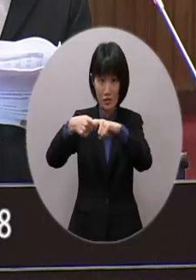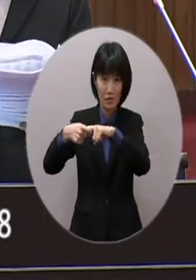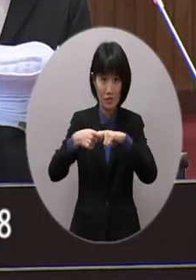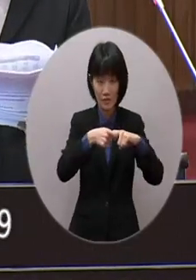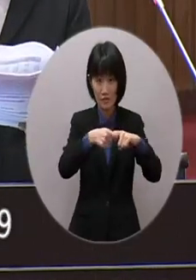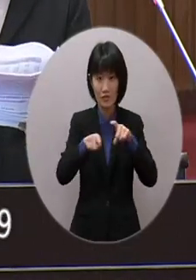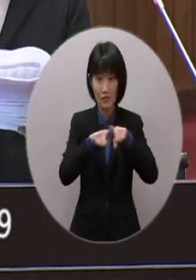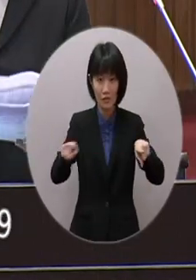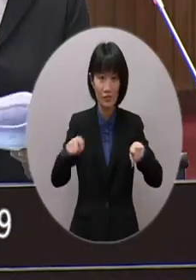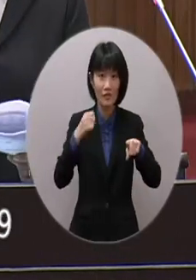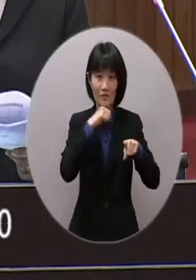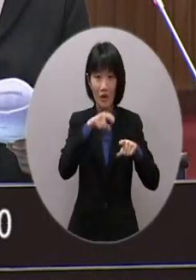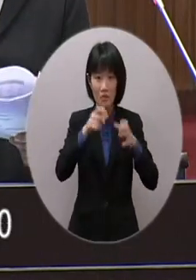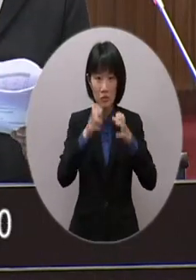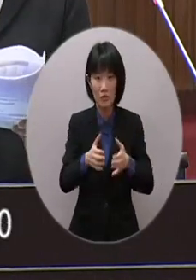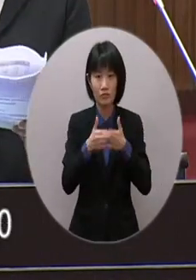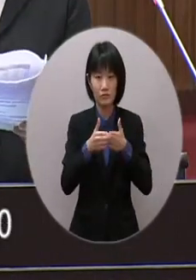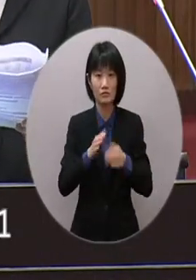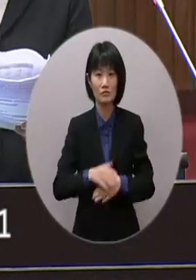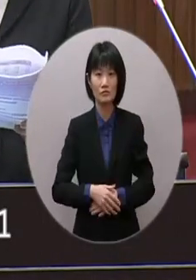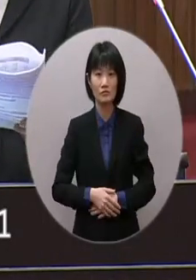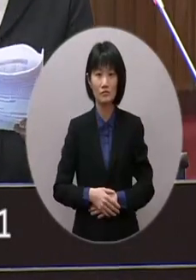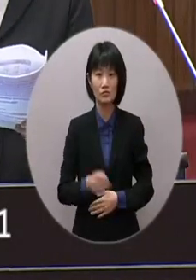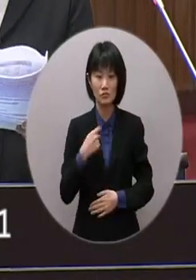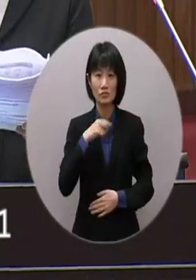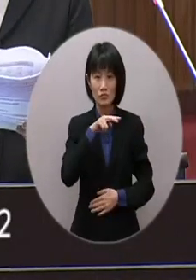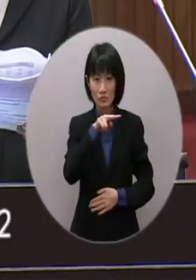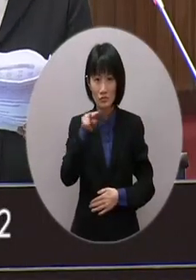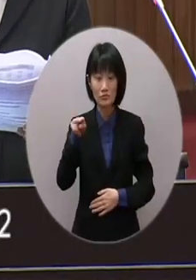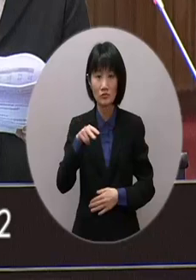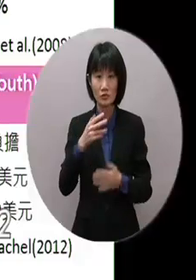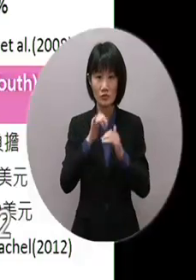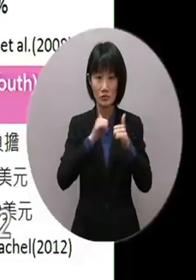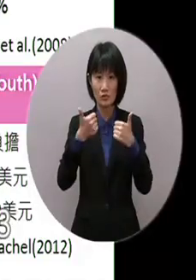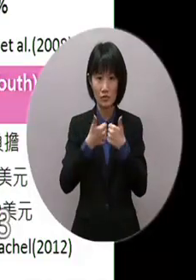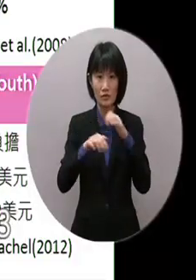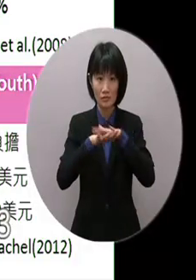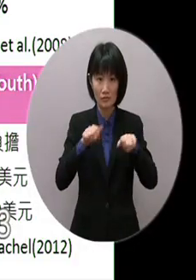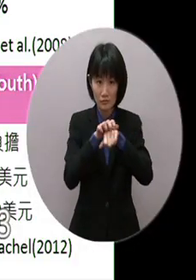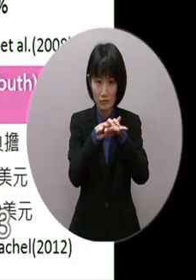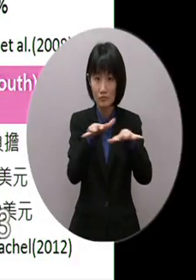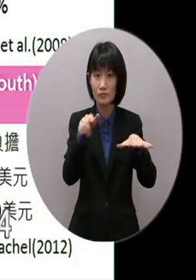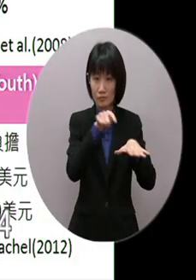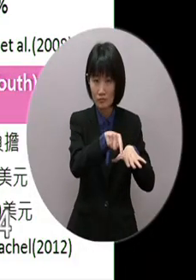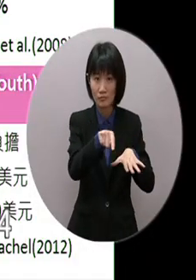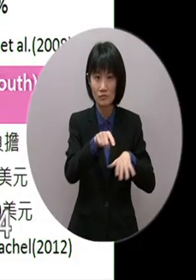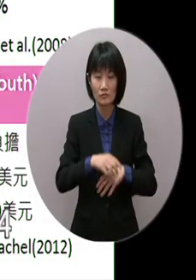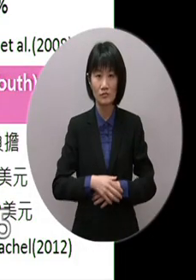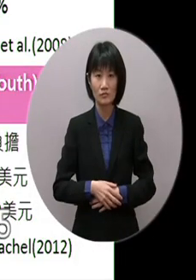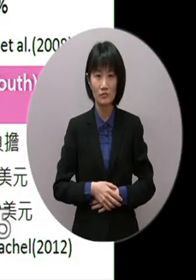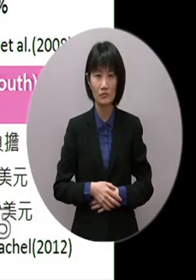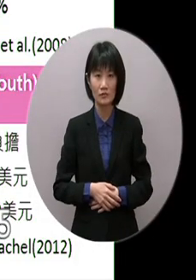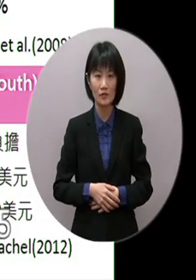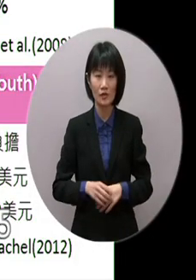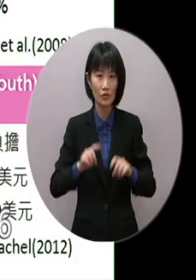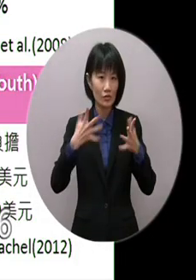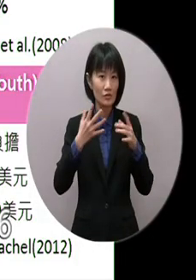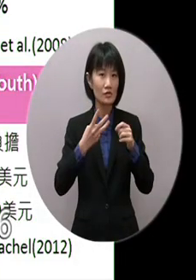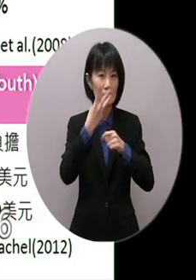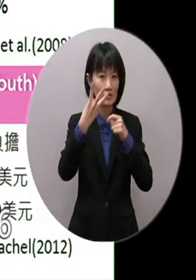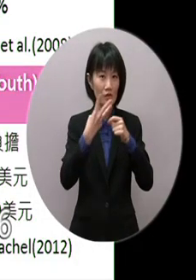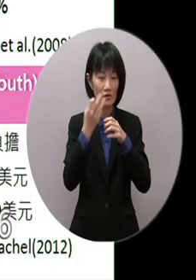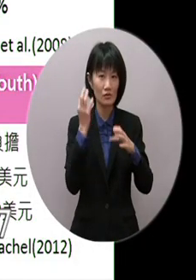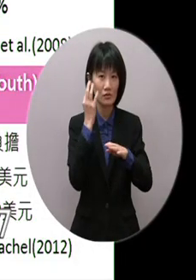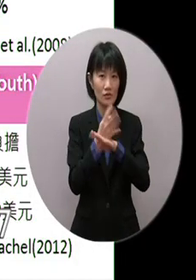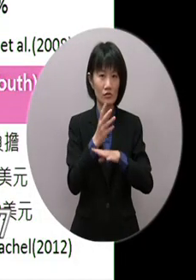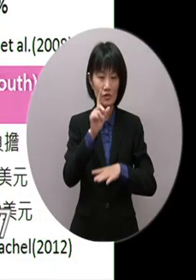化它的一个功能哈。那我也看到我们社会安全网目前我们是不是预计我们3年是要用